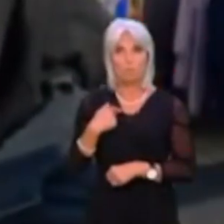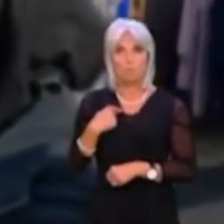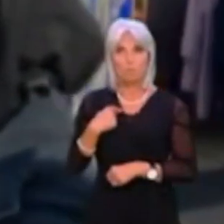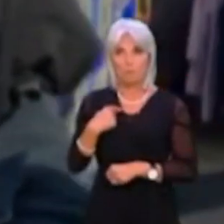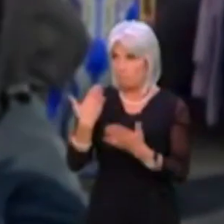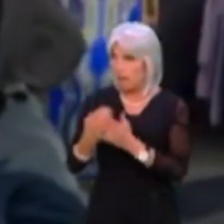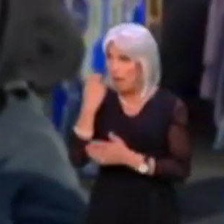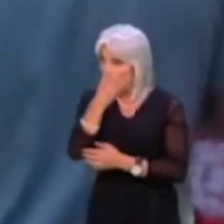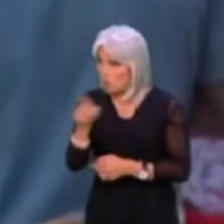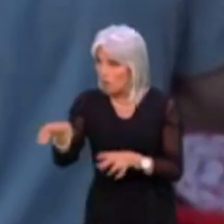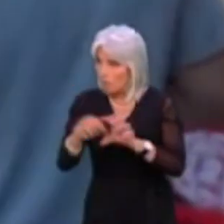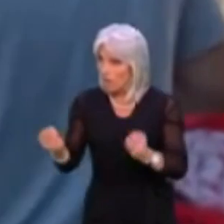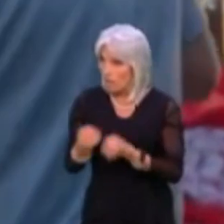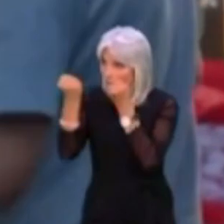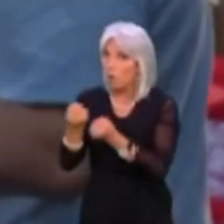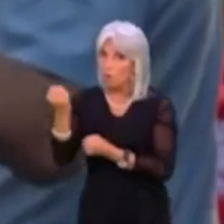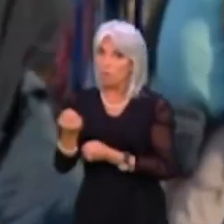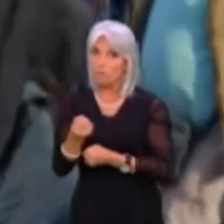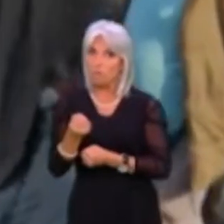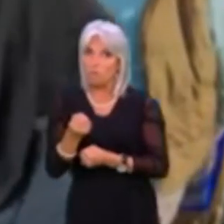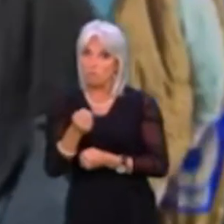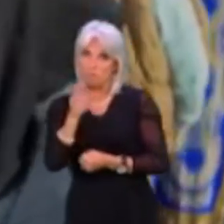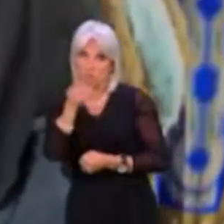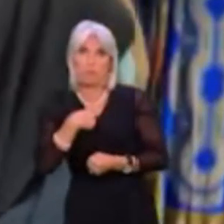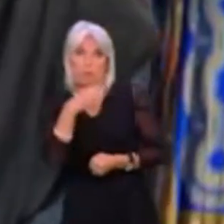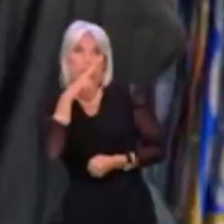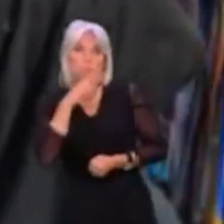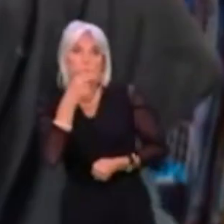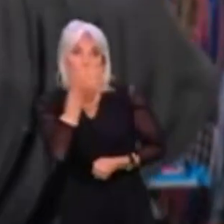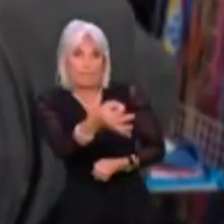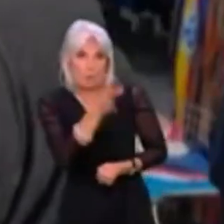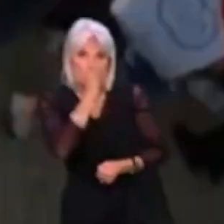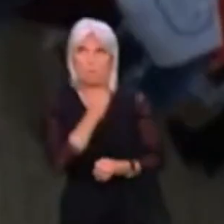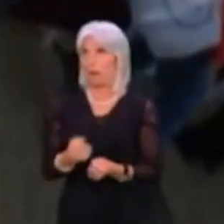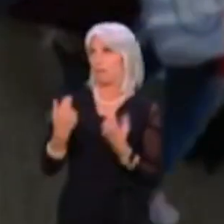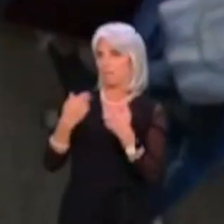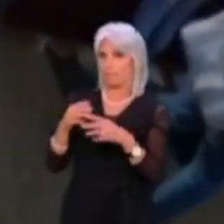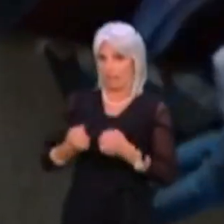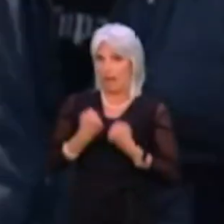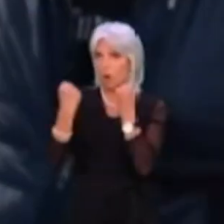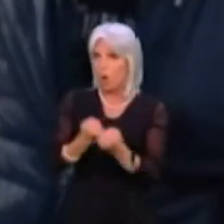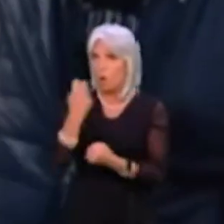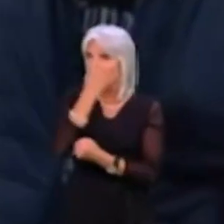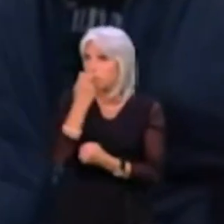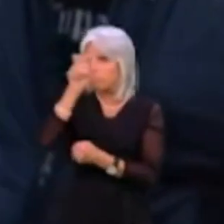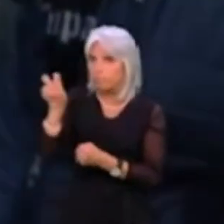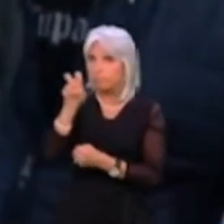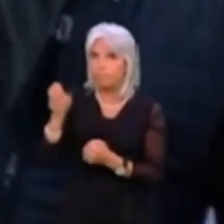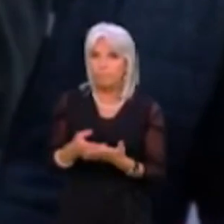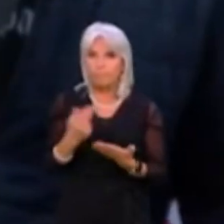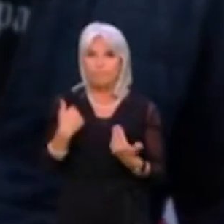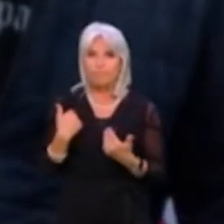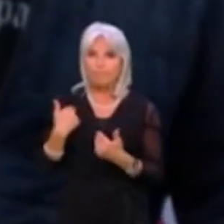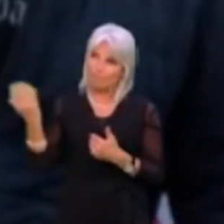bien articuler alors pour qu'il comprenne. Oui, quand il me dit je comprends pas, je te jure, j'allais lui dire